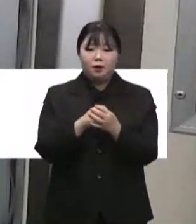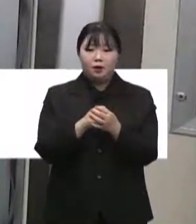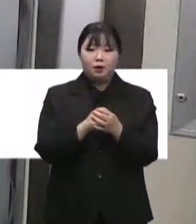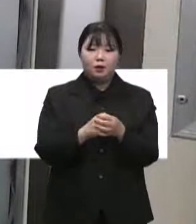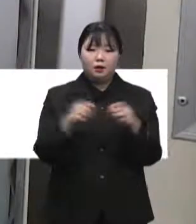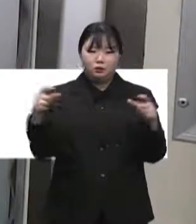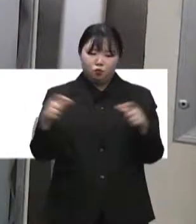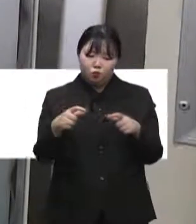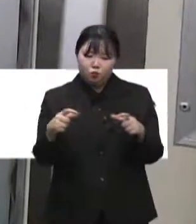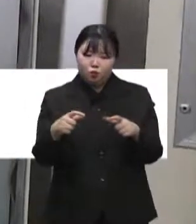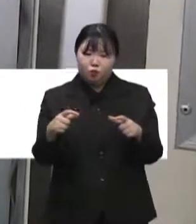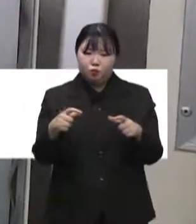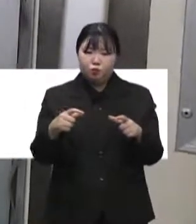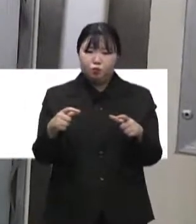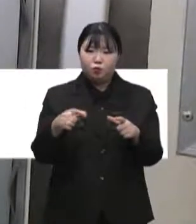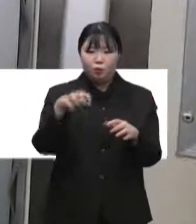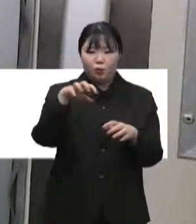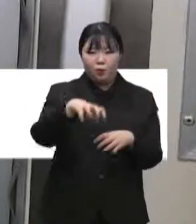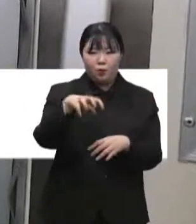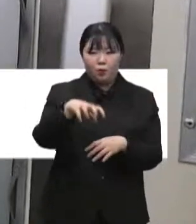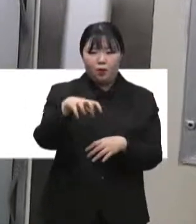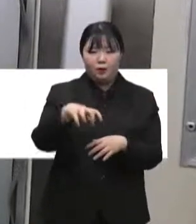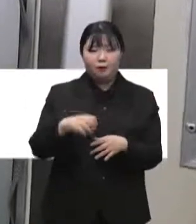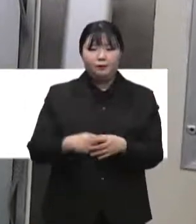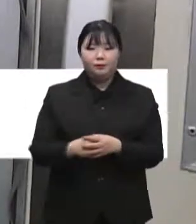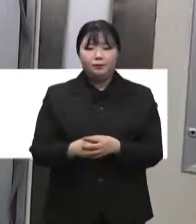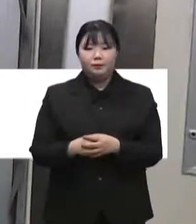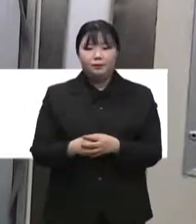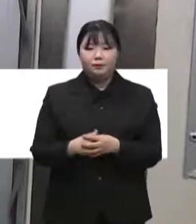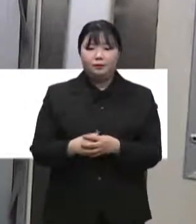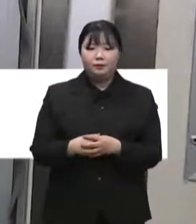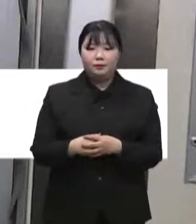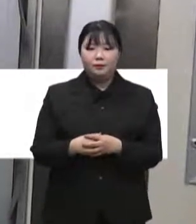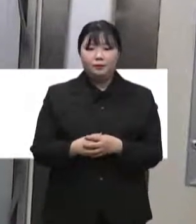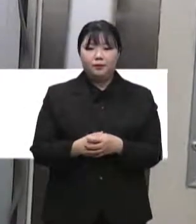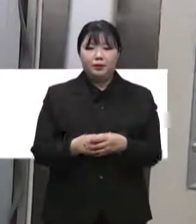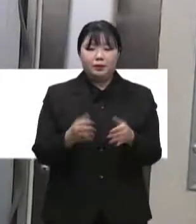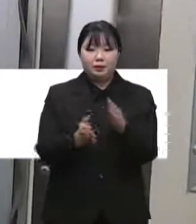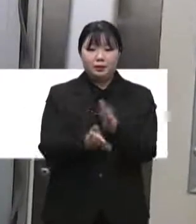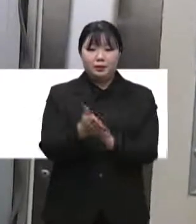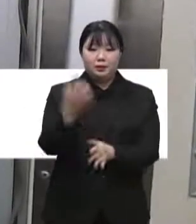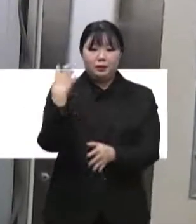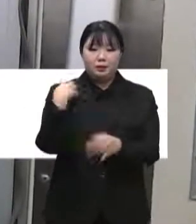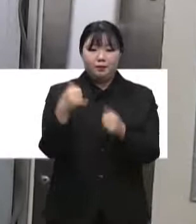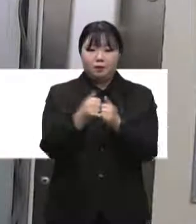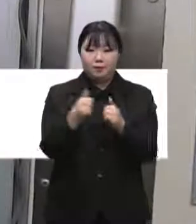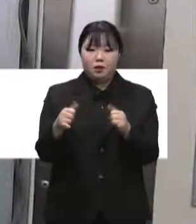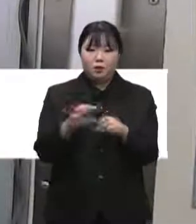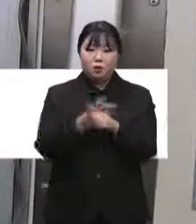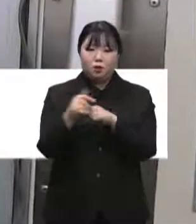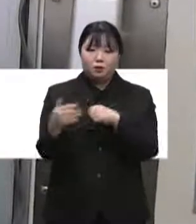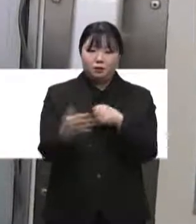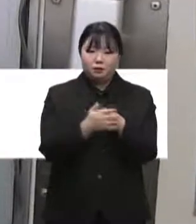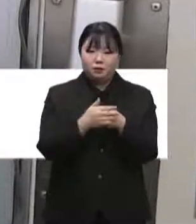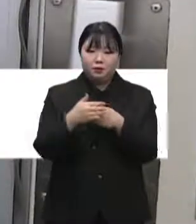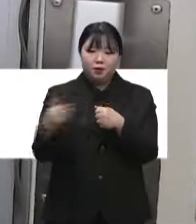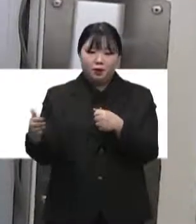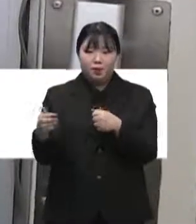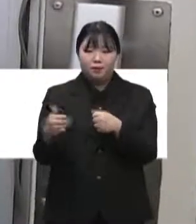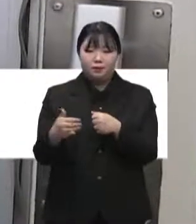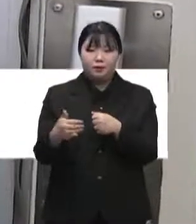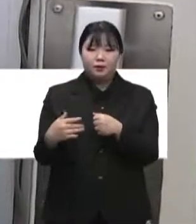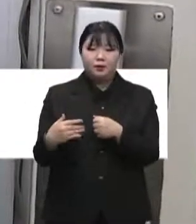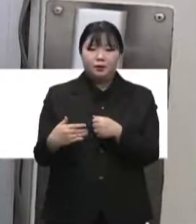이하거나 종업원 5명 미만의 소규모 업소입니다. 시 관계자는 코로나19 장기화로 식품 안전과 시민